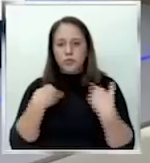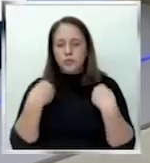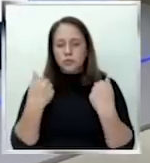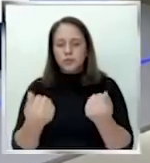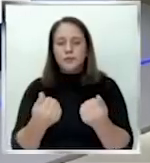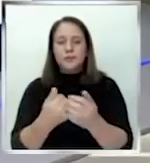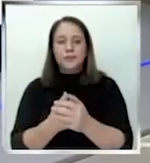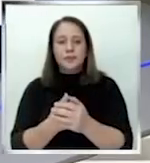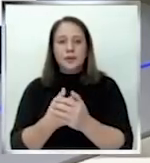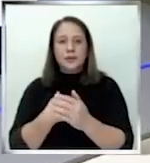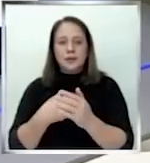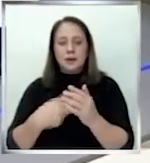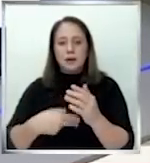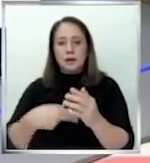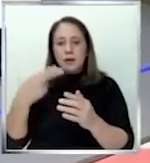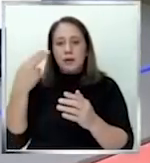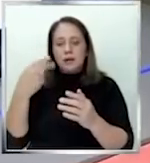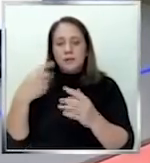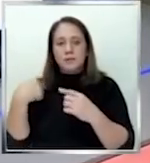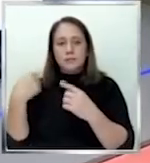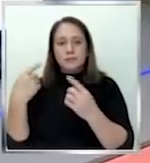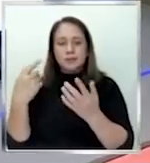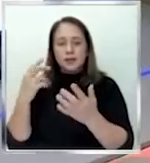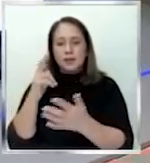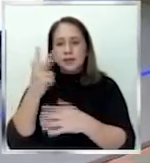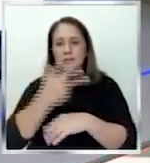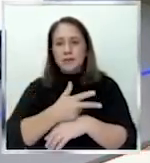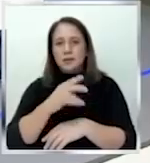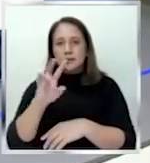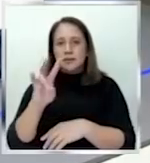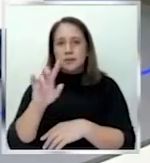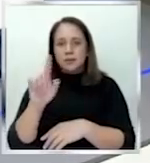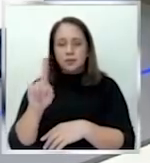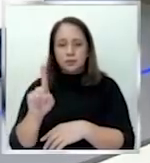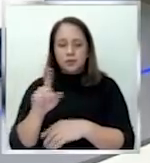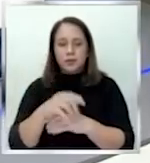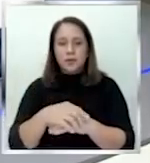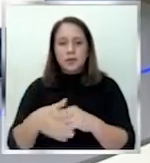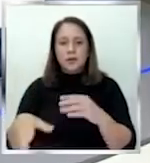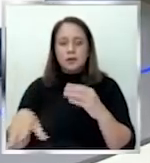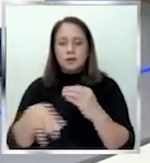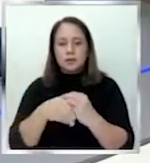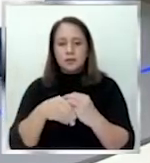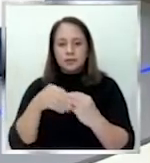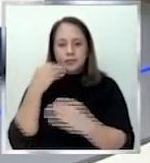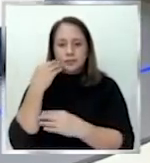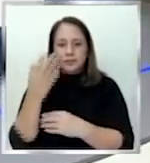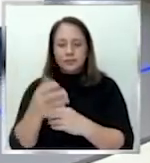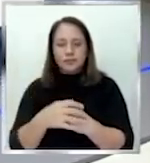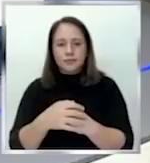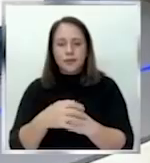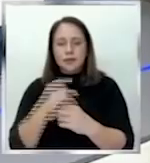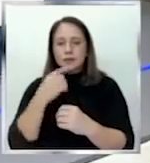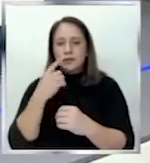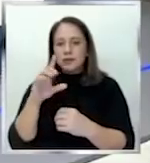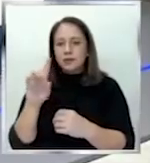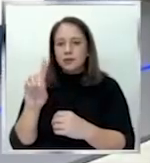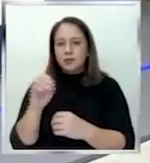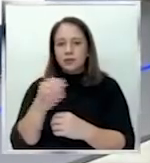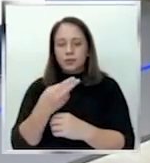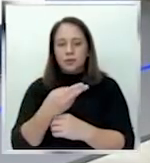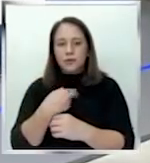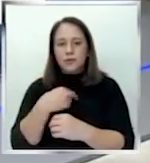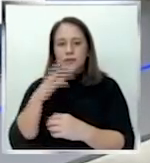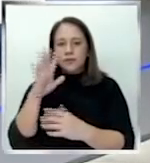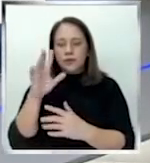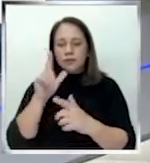Pinakamataas naman sa nakalipas na 3 araw ang 71 na nadagdag sa mga nasawi. Ang sabi ng DOH, 5